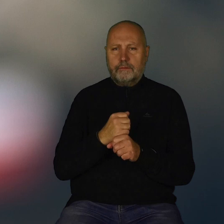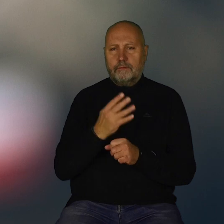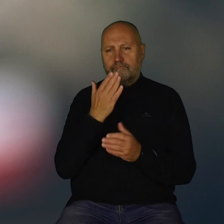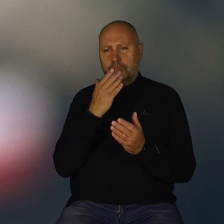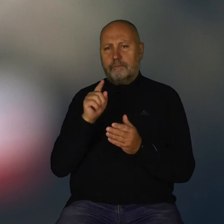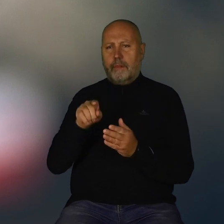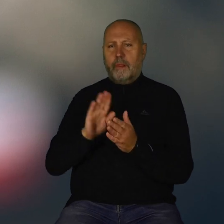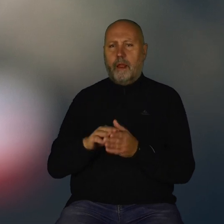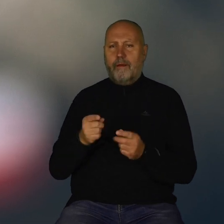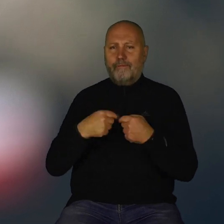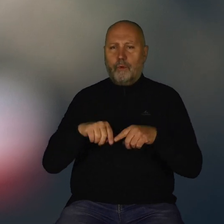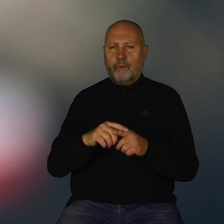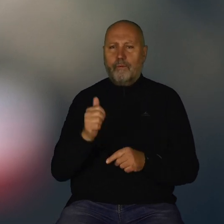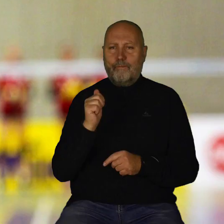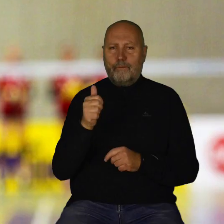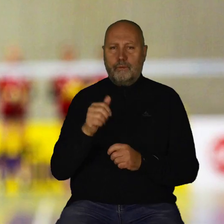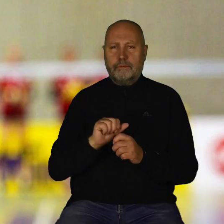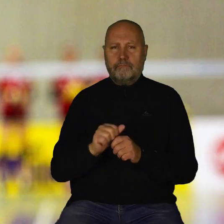skóry